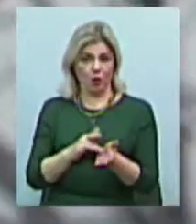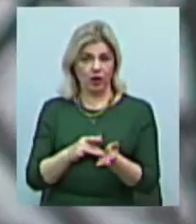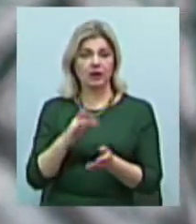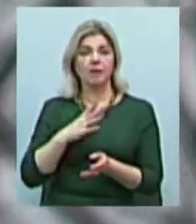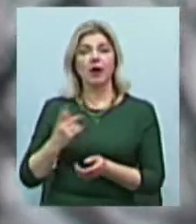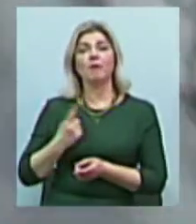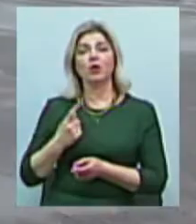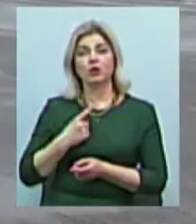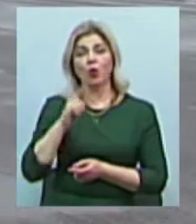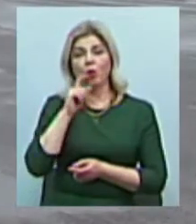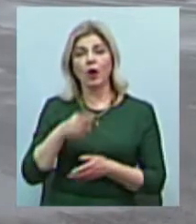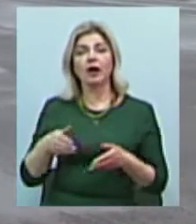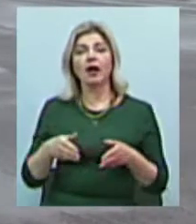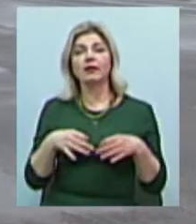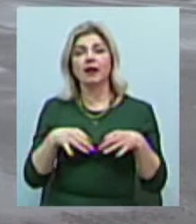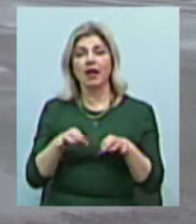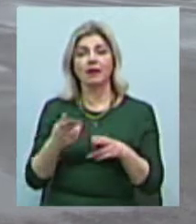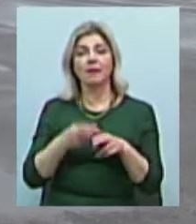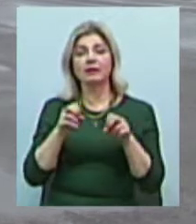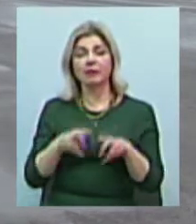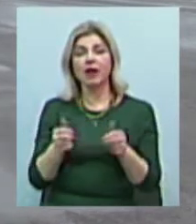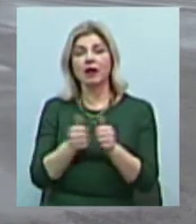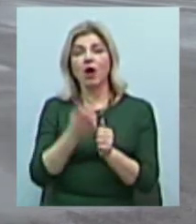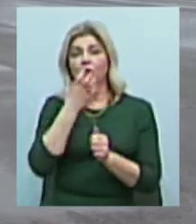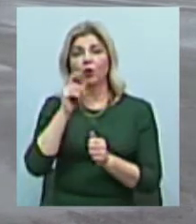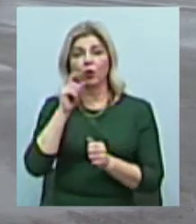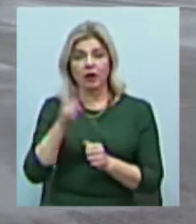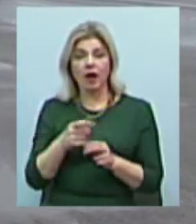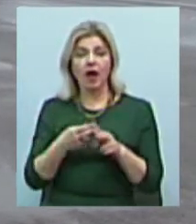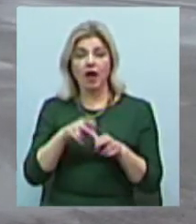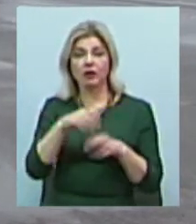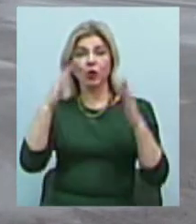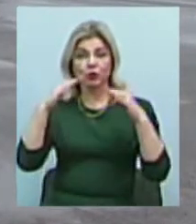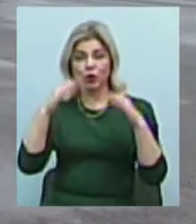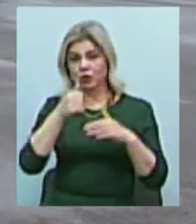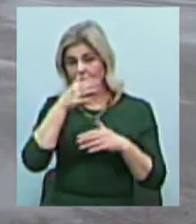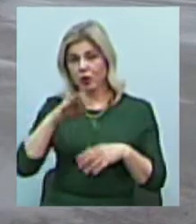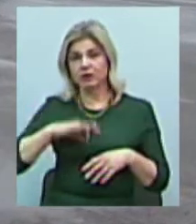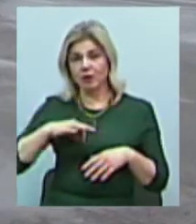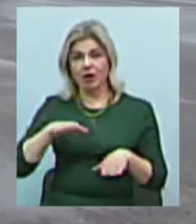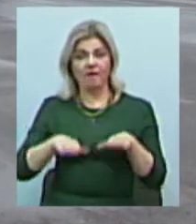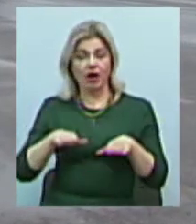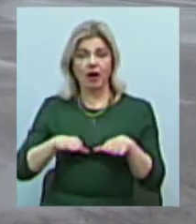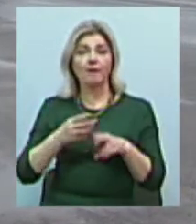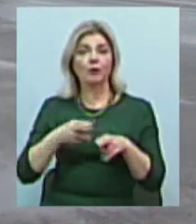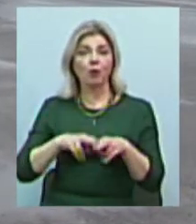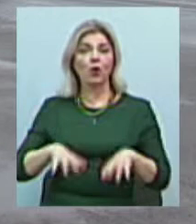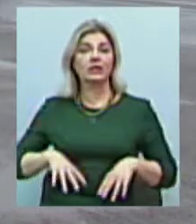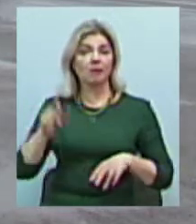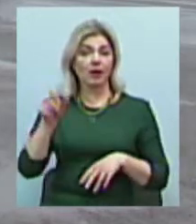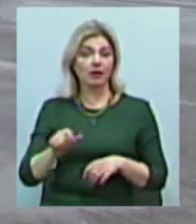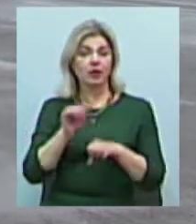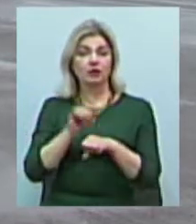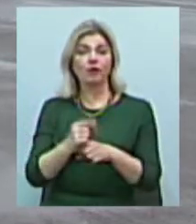посту Укртрансбезпеки поблизу Южноукраїнська. Щоправда, той самий дощ не дозволяв використовувати ваги. Тому інспектори зупиняли